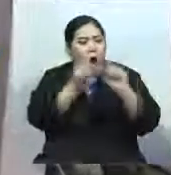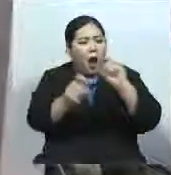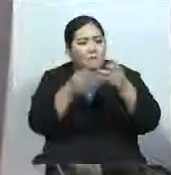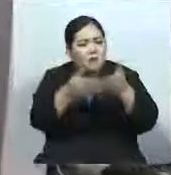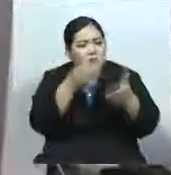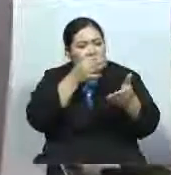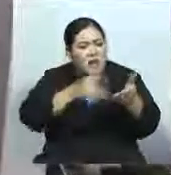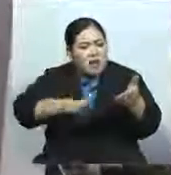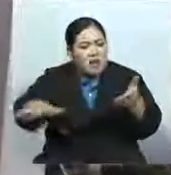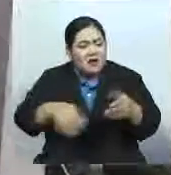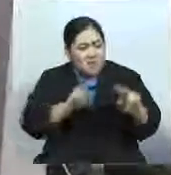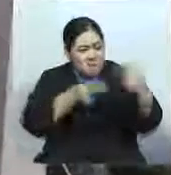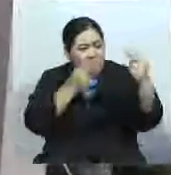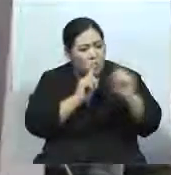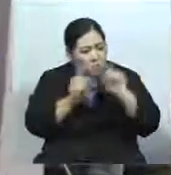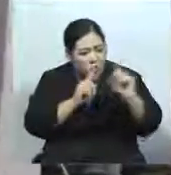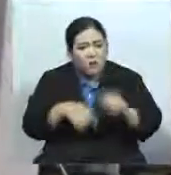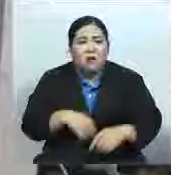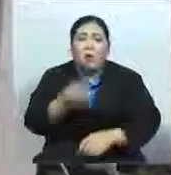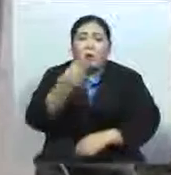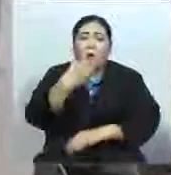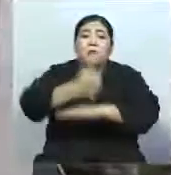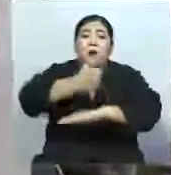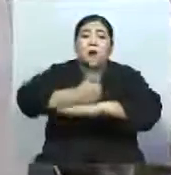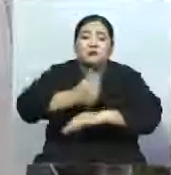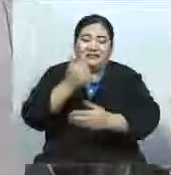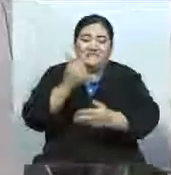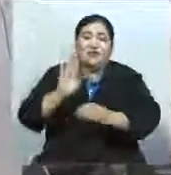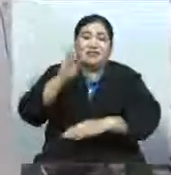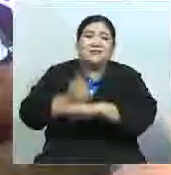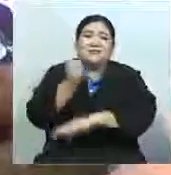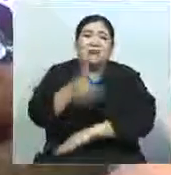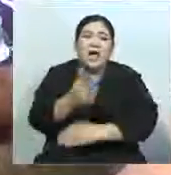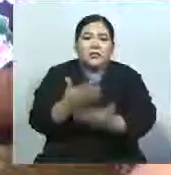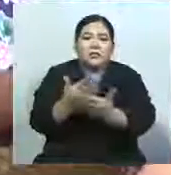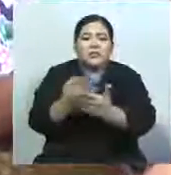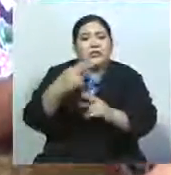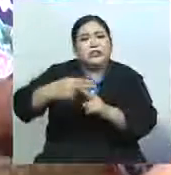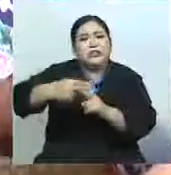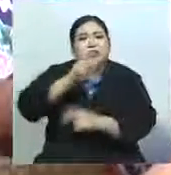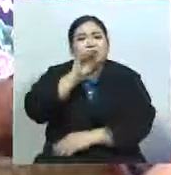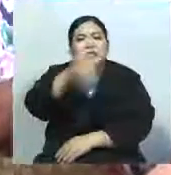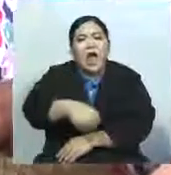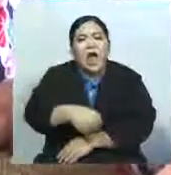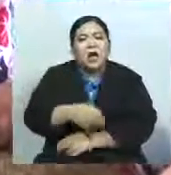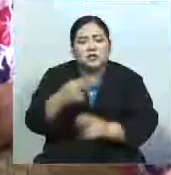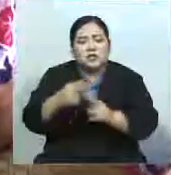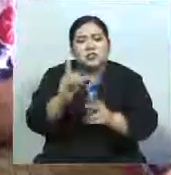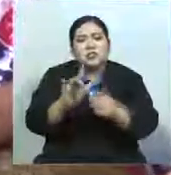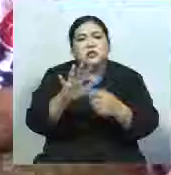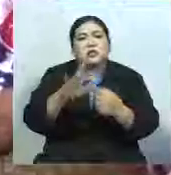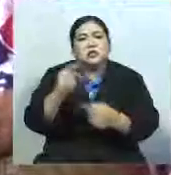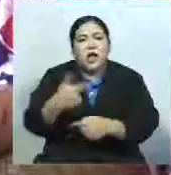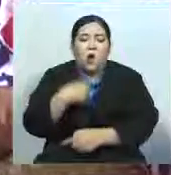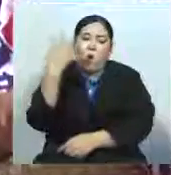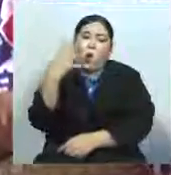แพอยู่กลางทะเลทราบว่านายจ้างชื่อเฮียช้างครับหลอกให้ไปทำงานบนเรือปลายทางน่านน้ำประเทศอิหร่าน